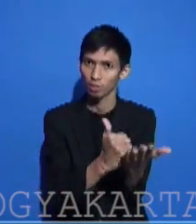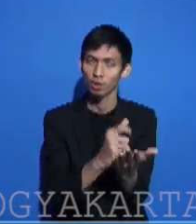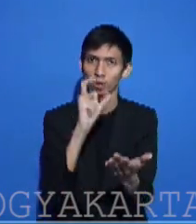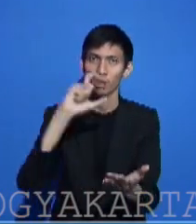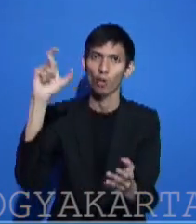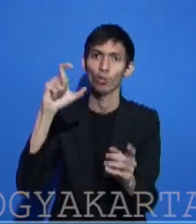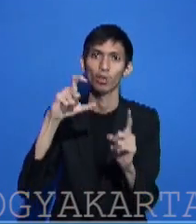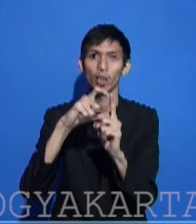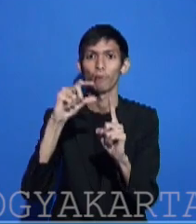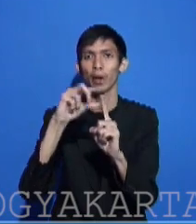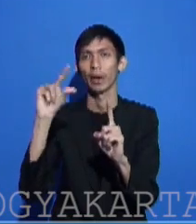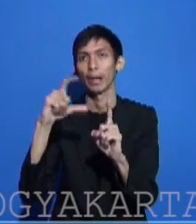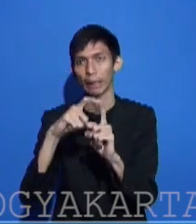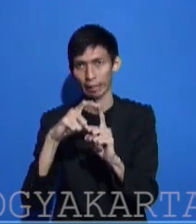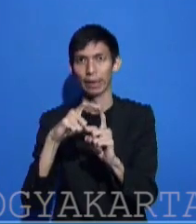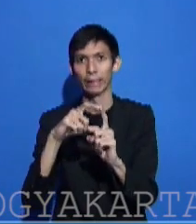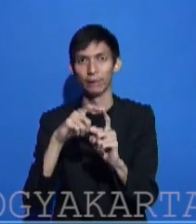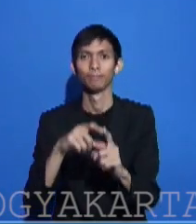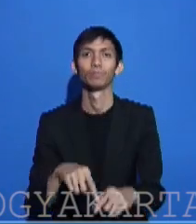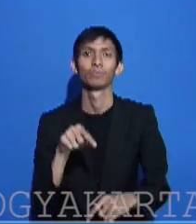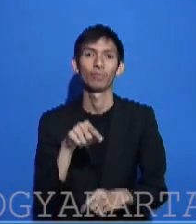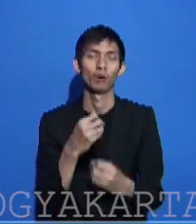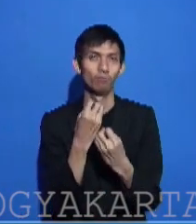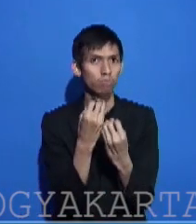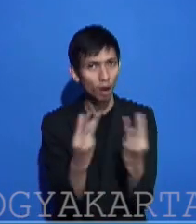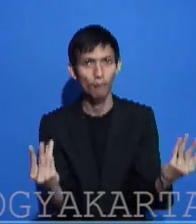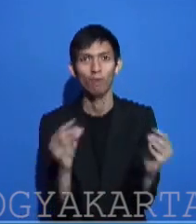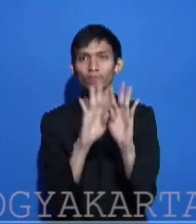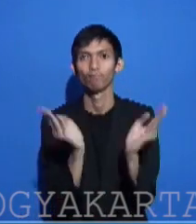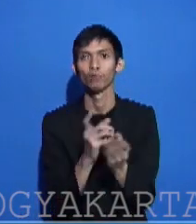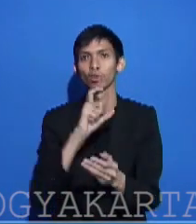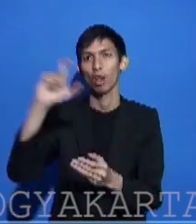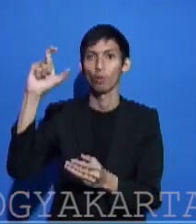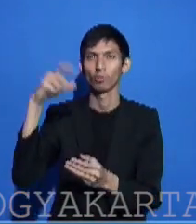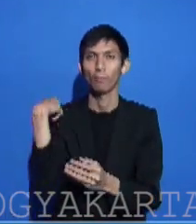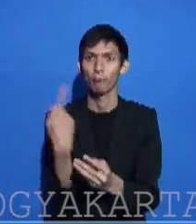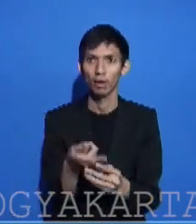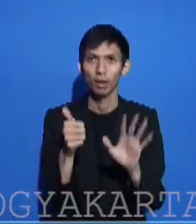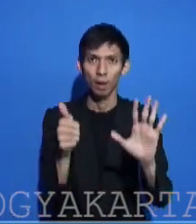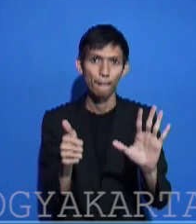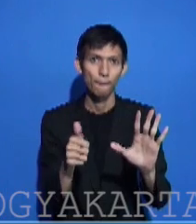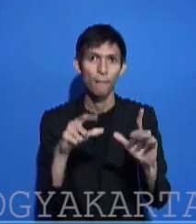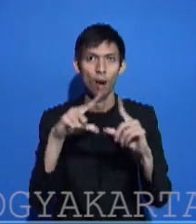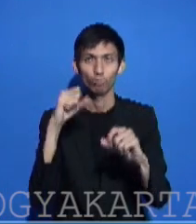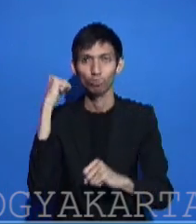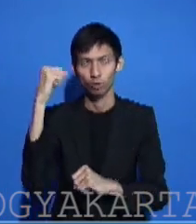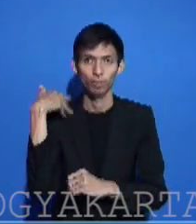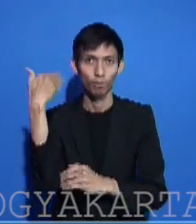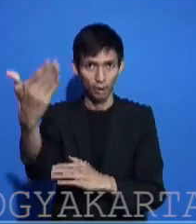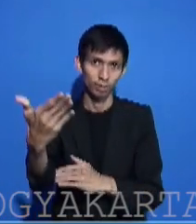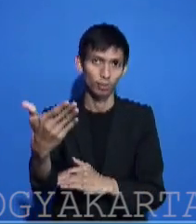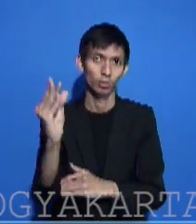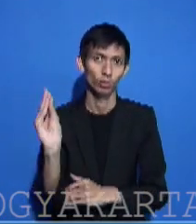kota Yogyakarta sebanyak 600 bakal Calon Legislatif hingga 6 Agustus mendatang komisioner KPU kota Yogyakarta erizal mengatakan